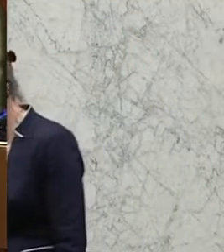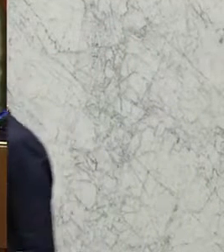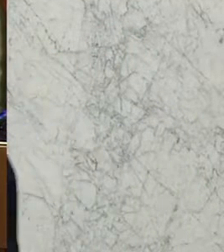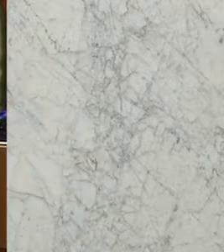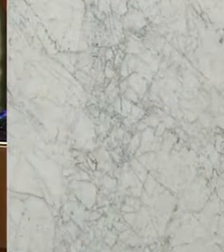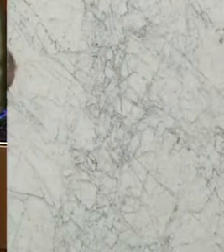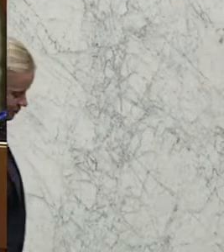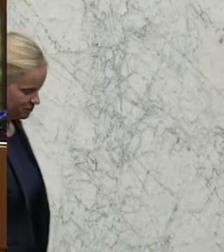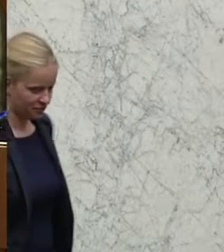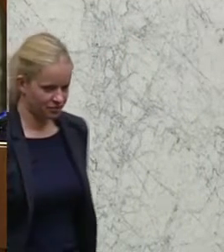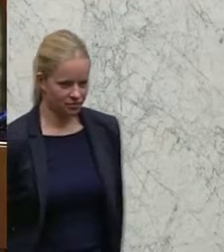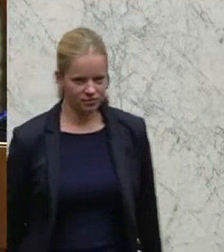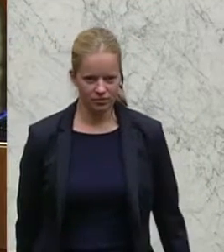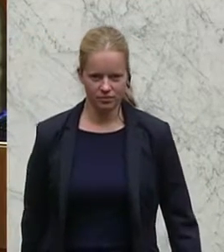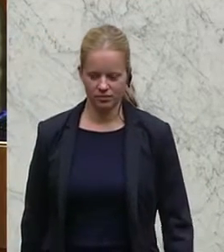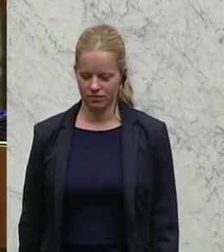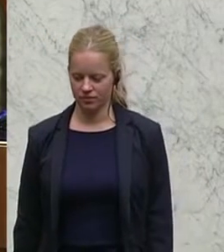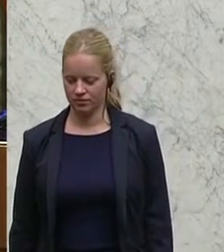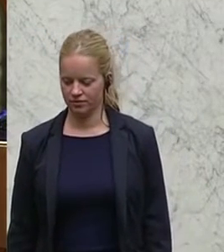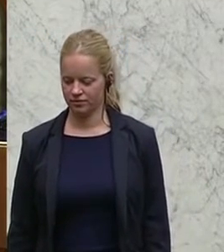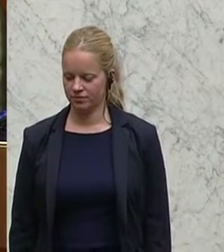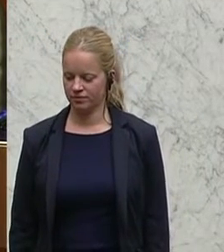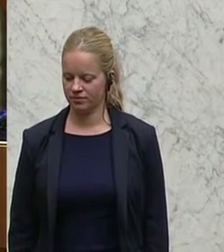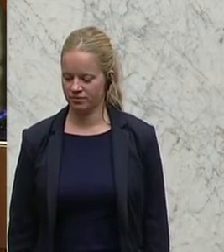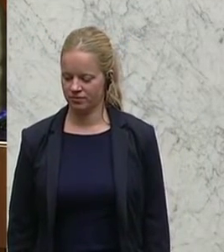versage die Wirtschaftspolitik. Seit Jahren passiere hier nichts. Nächster Redner.